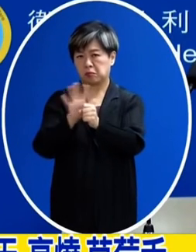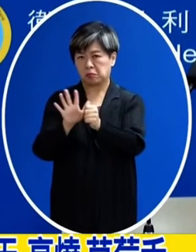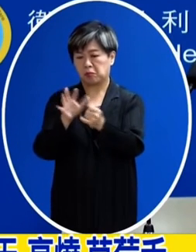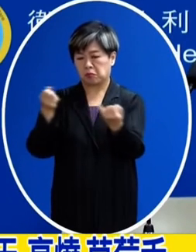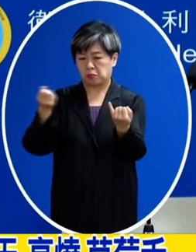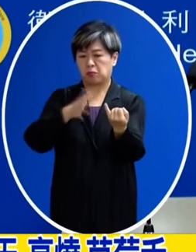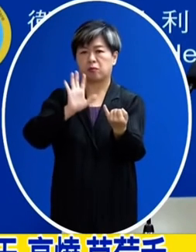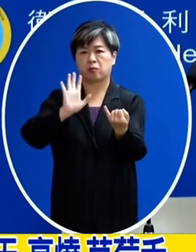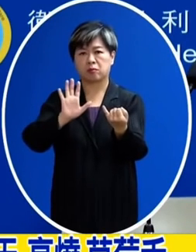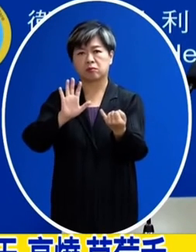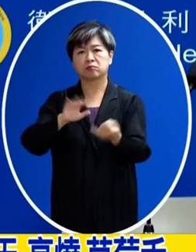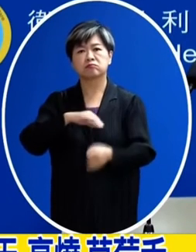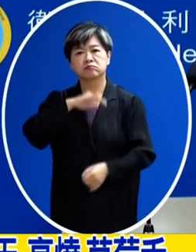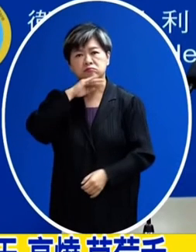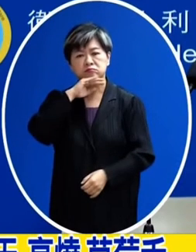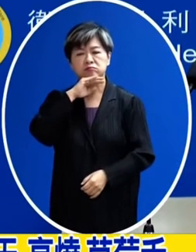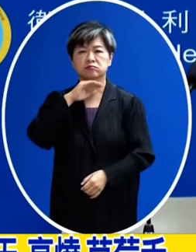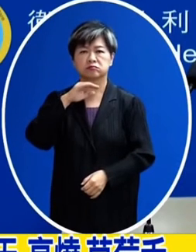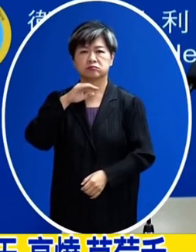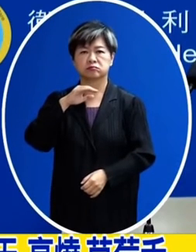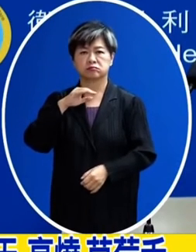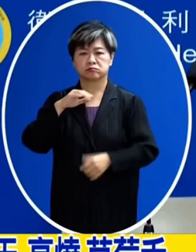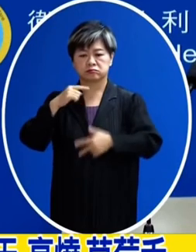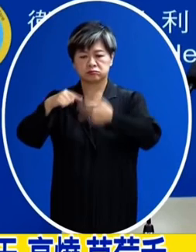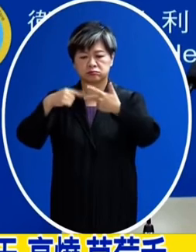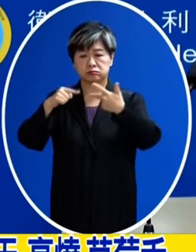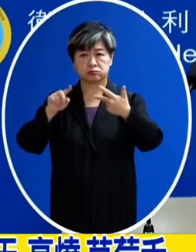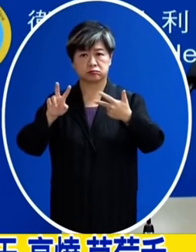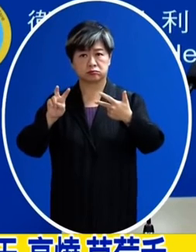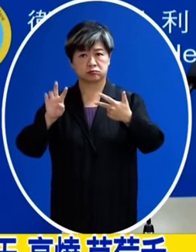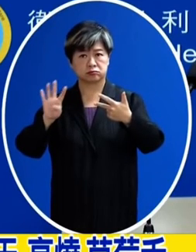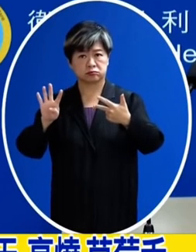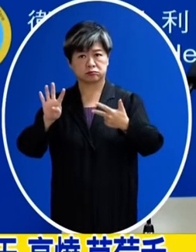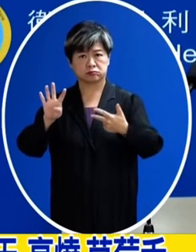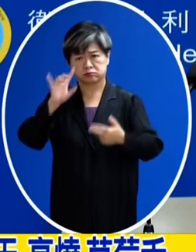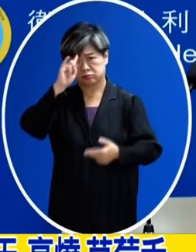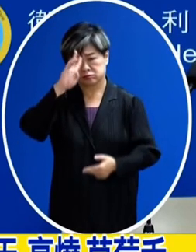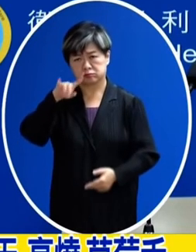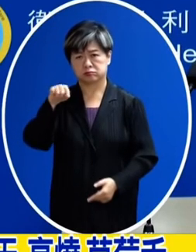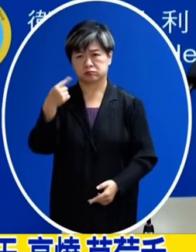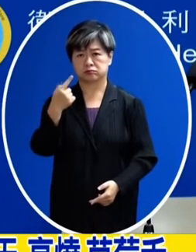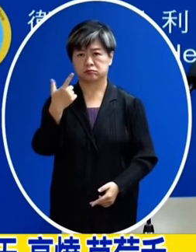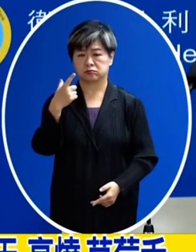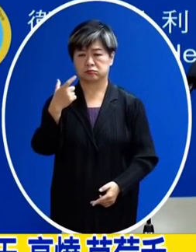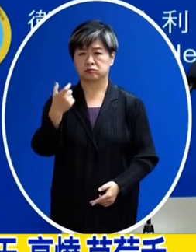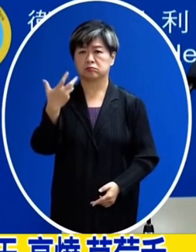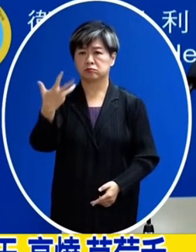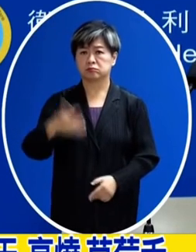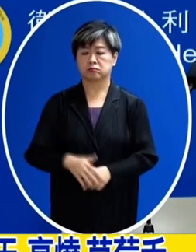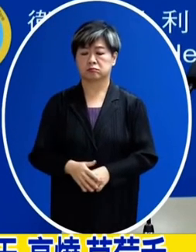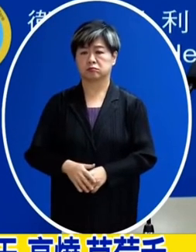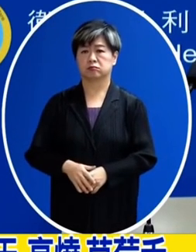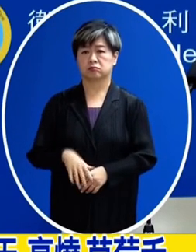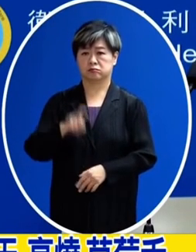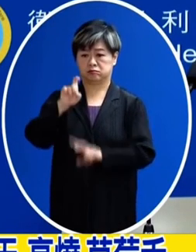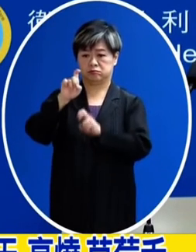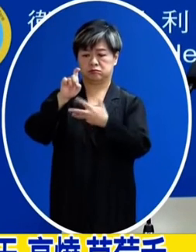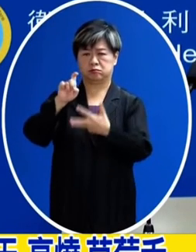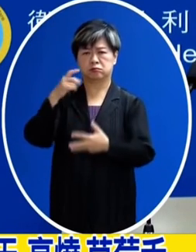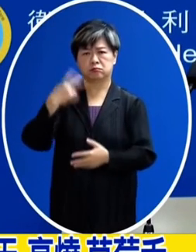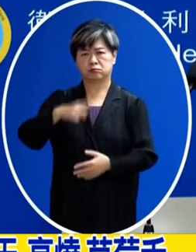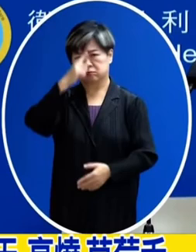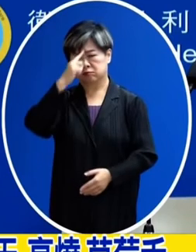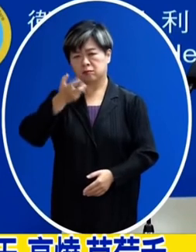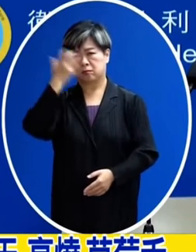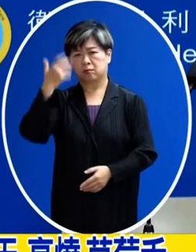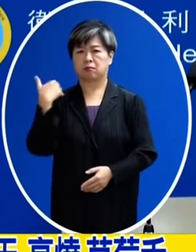染，那隔了大概就是24周，也就是168天，于这个10月28号开始陆续有高烧、